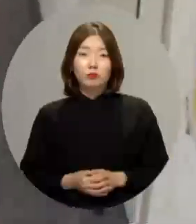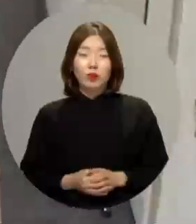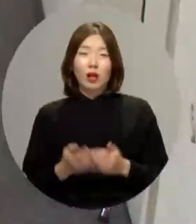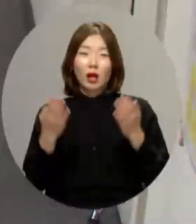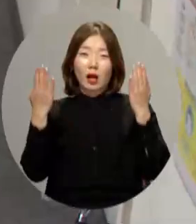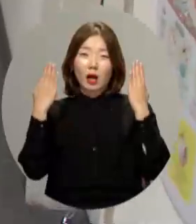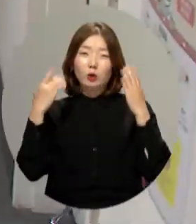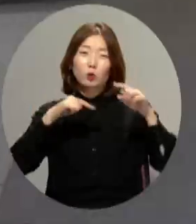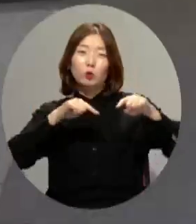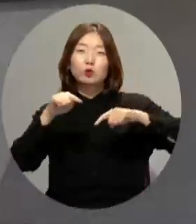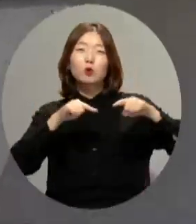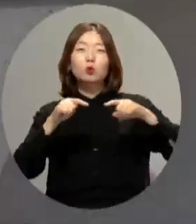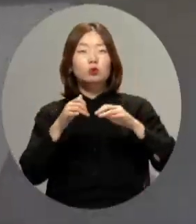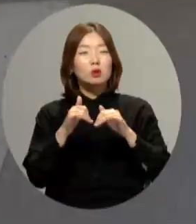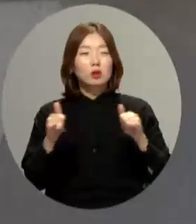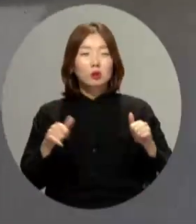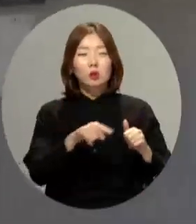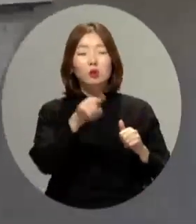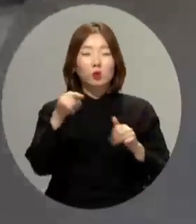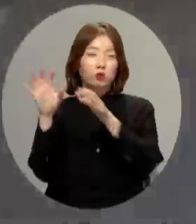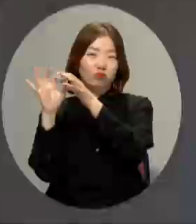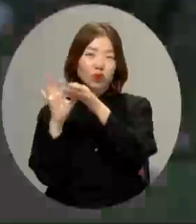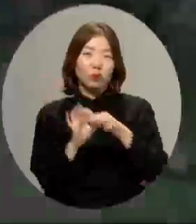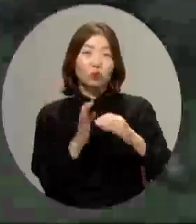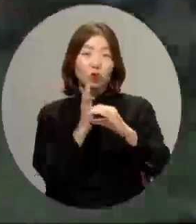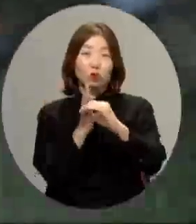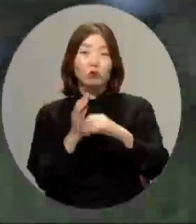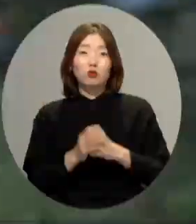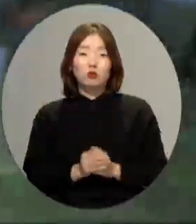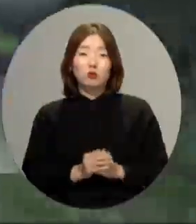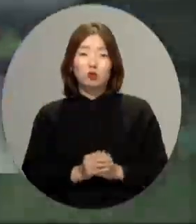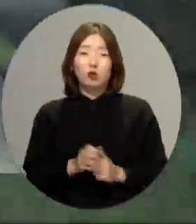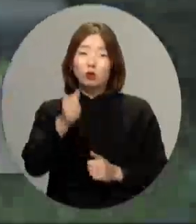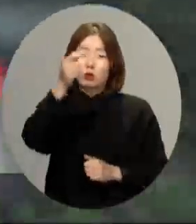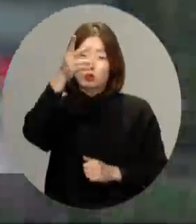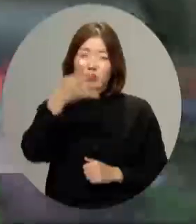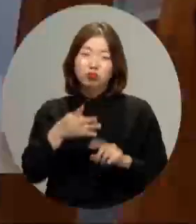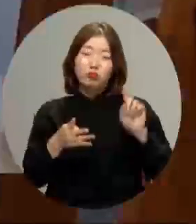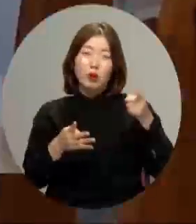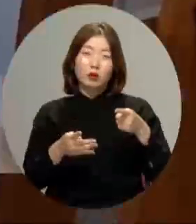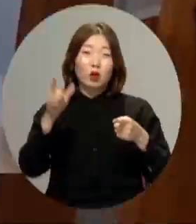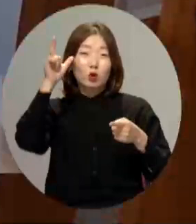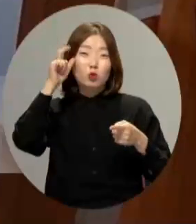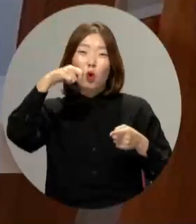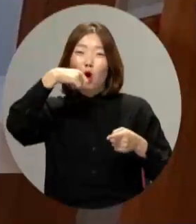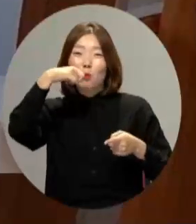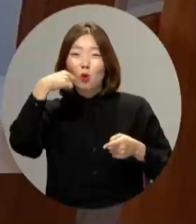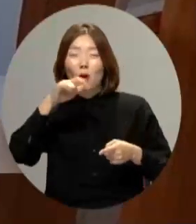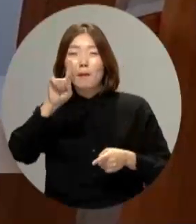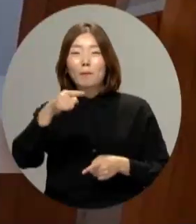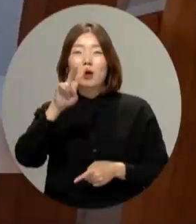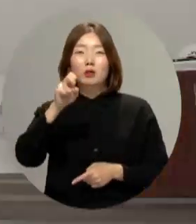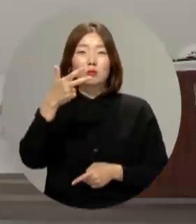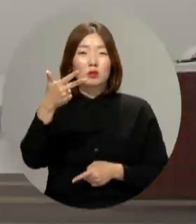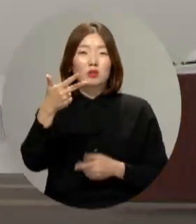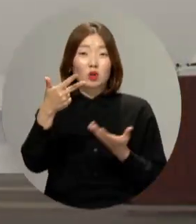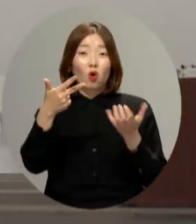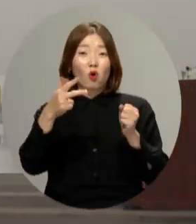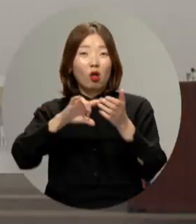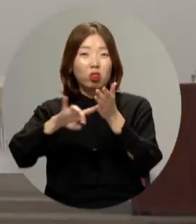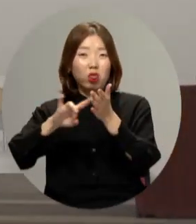학계와 재계 지도층 인사의 물의도 이어졌습니다. 100여 차례 한우 회식을 벌이고도 127억의 혈세가